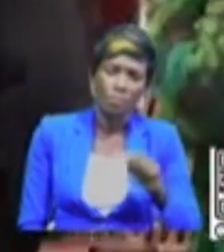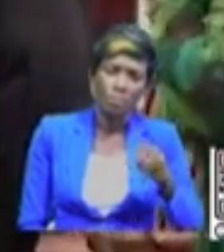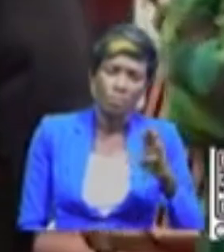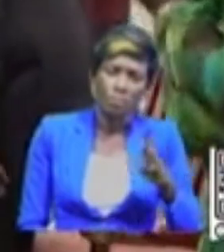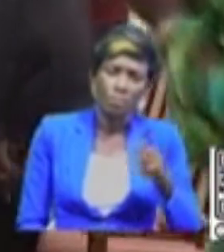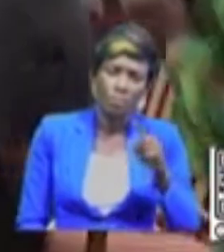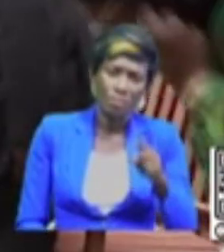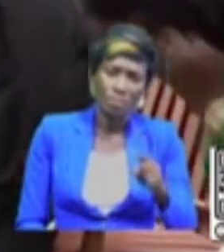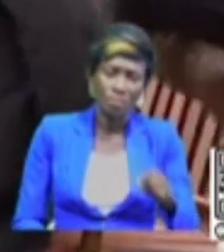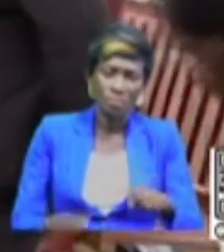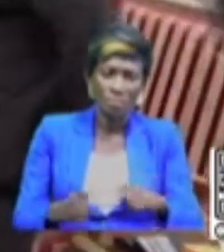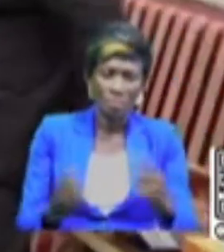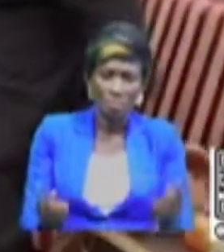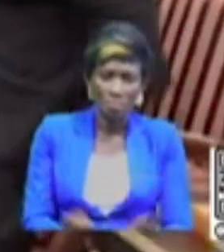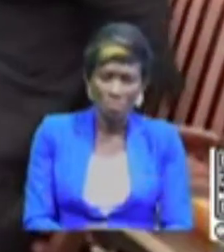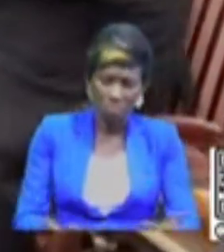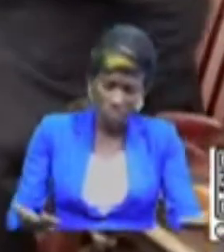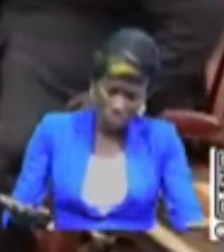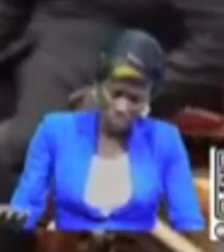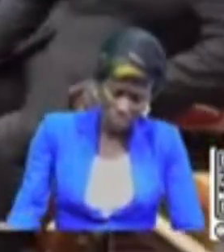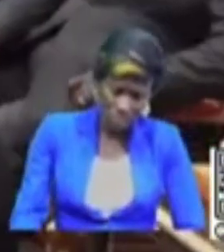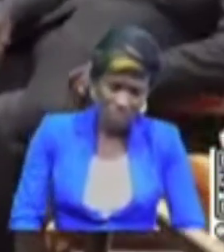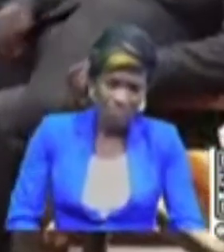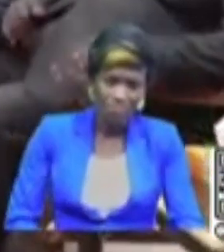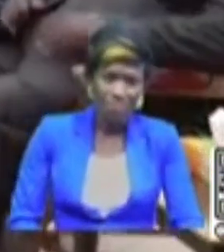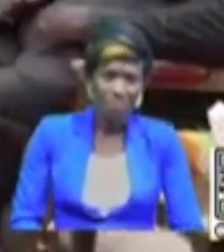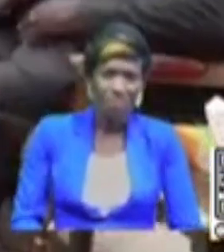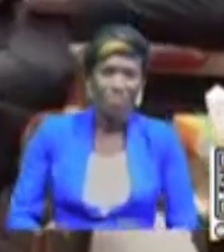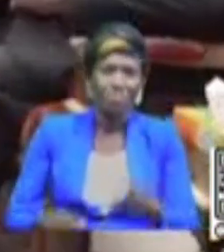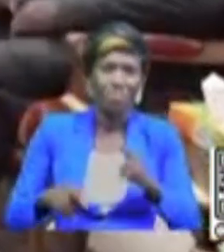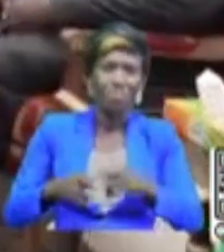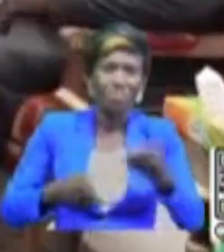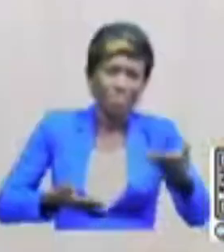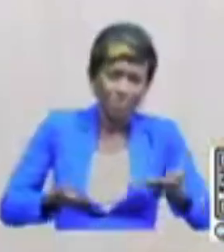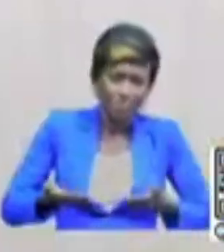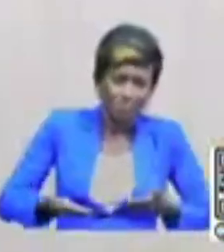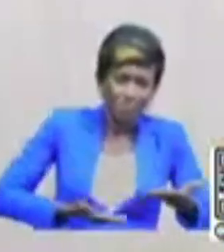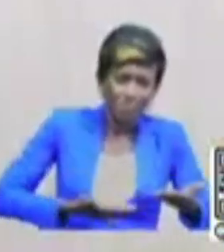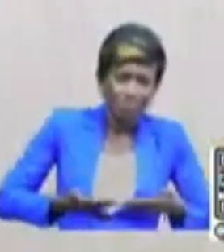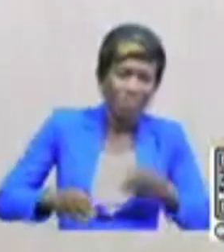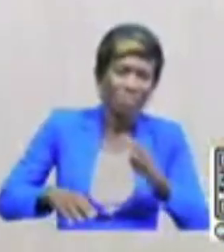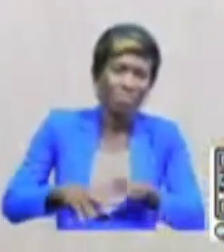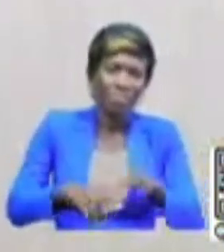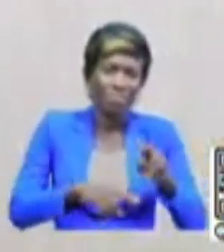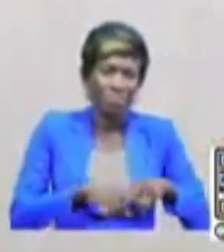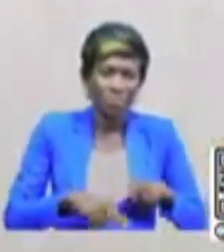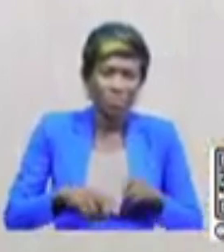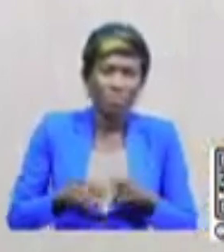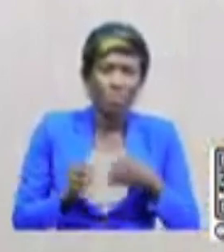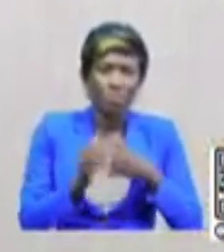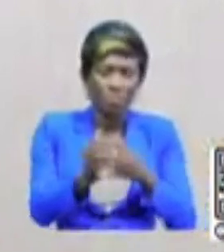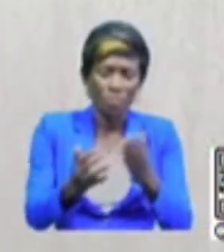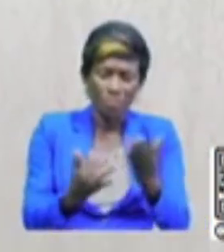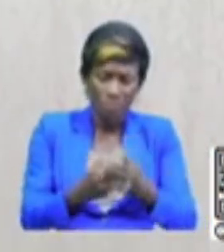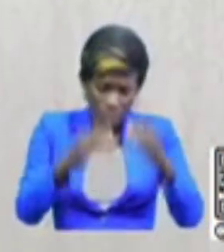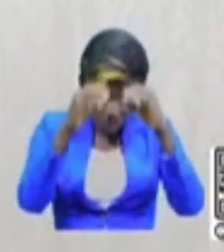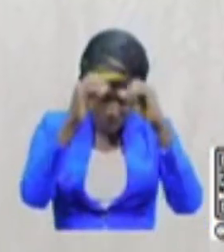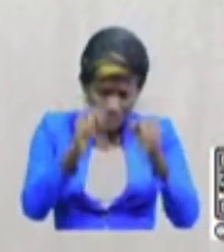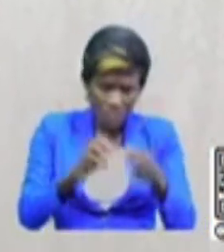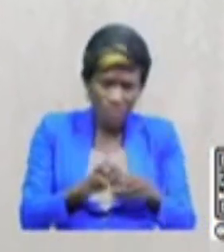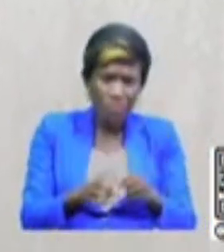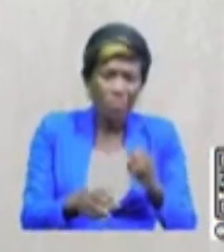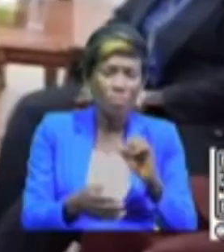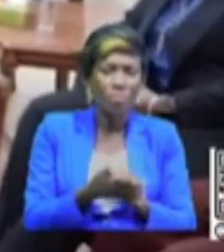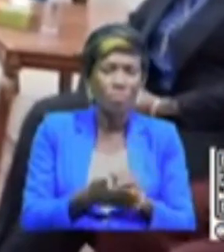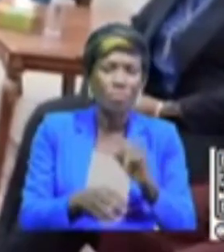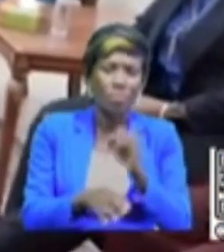accueillie convivialement par les juges constitutionnels, conduite par le président du dit conseil, Churchill Monono Enumbwe, dans le